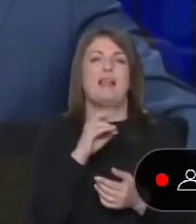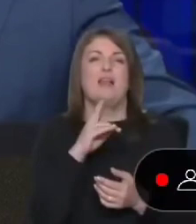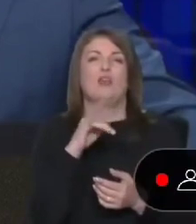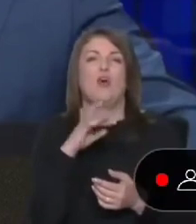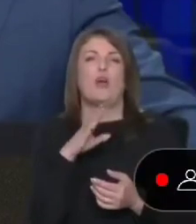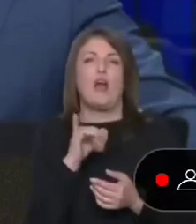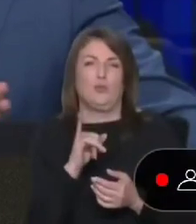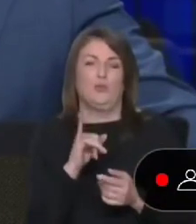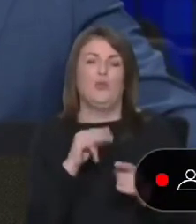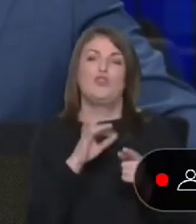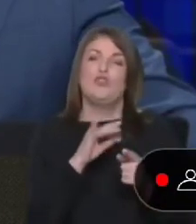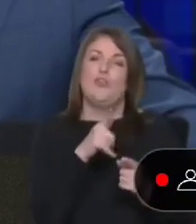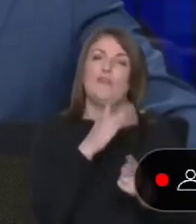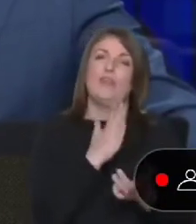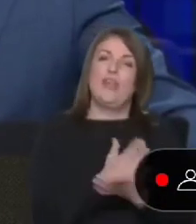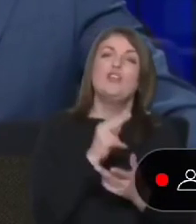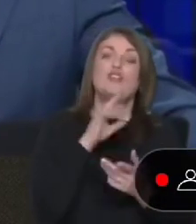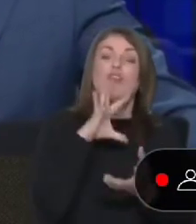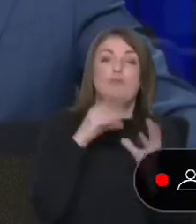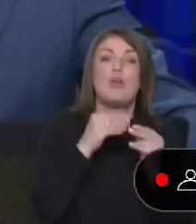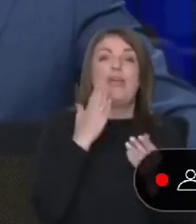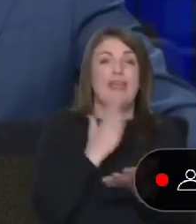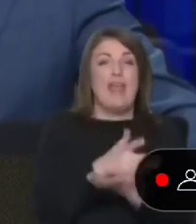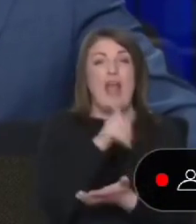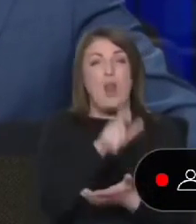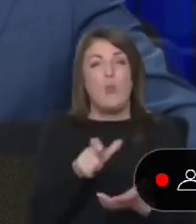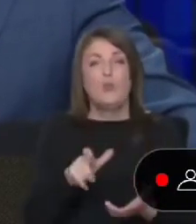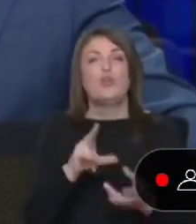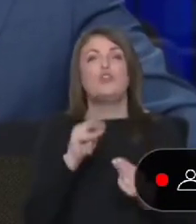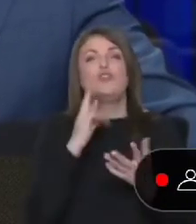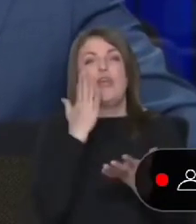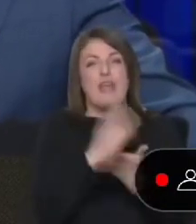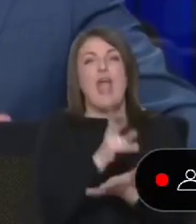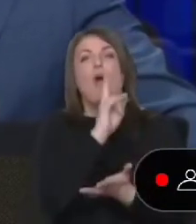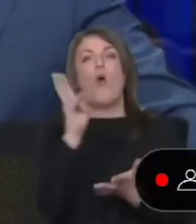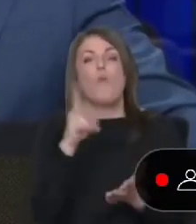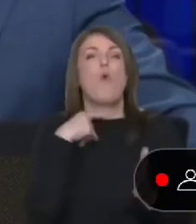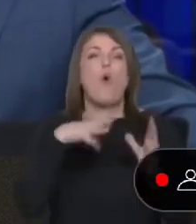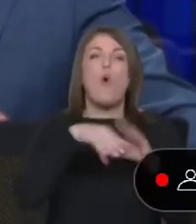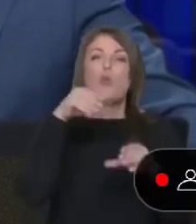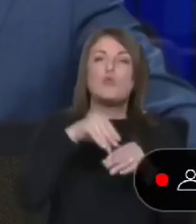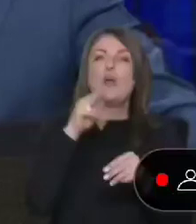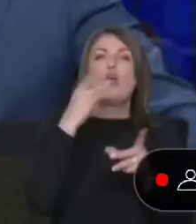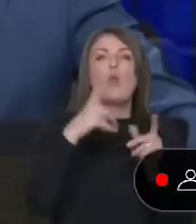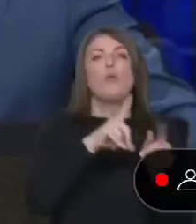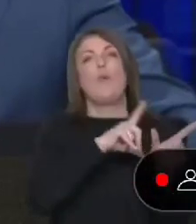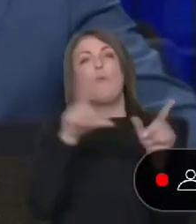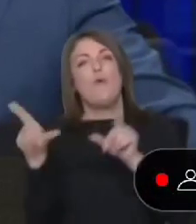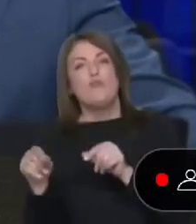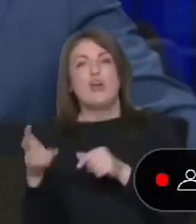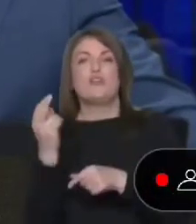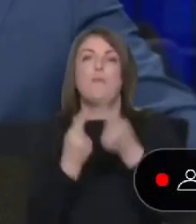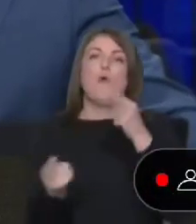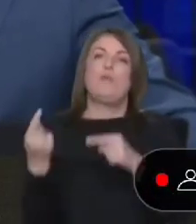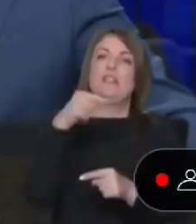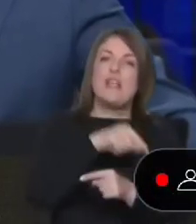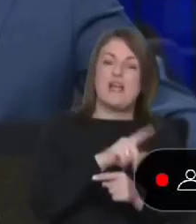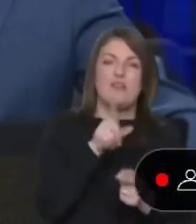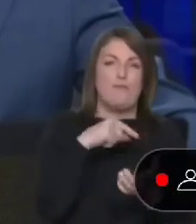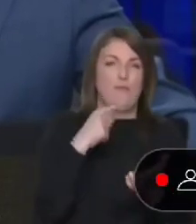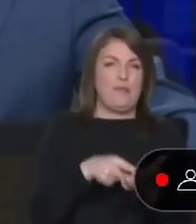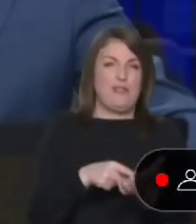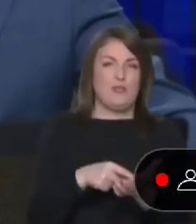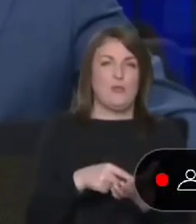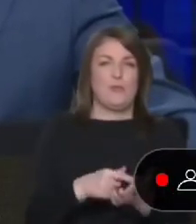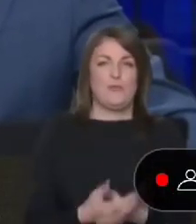чи є він чи є люди чи якому голосувати і чи виїжджають вони чи повертаються в місто